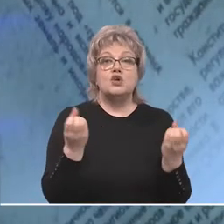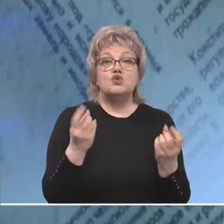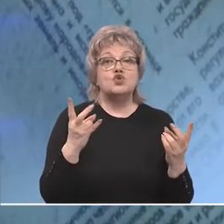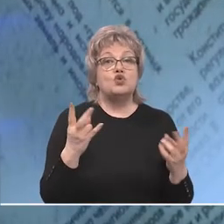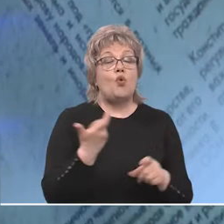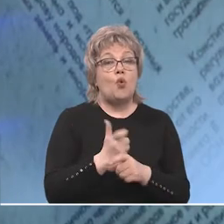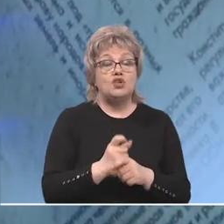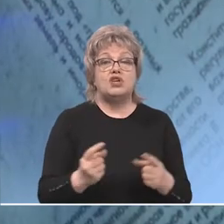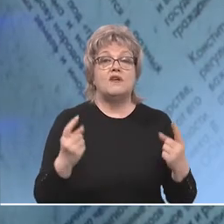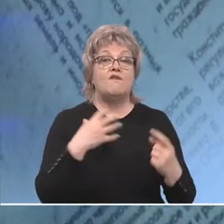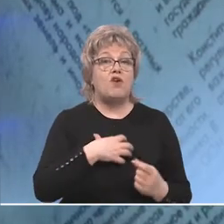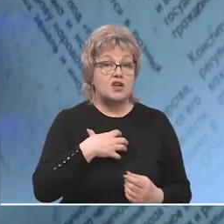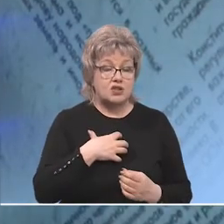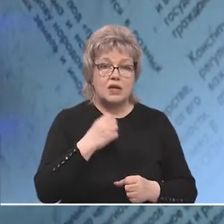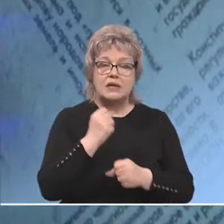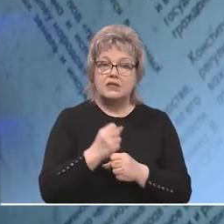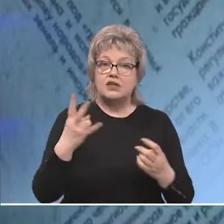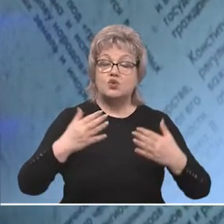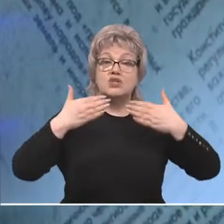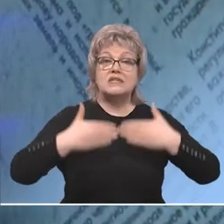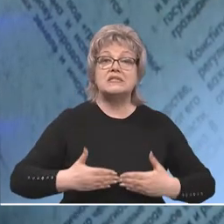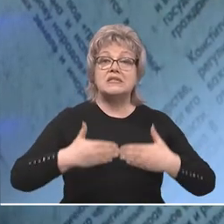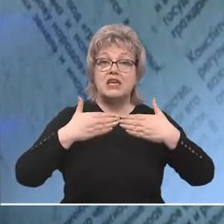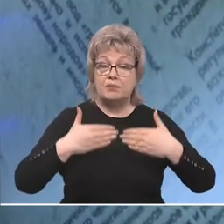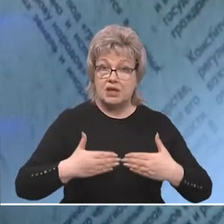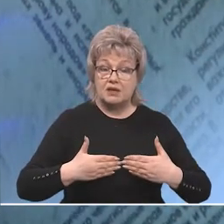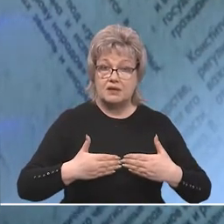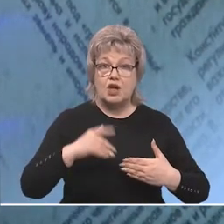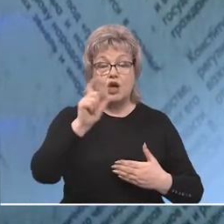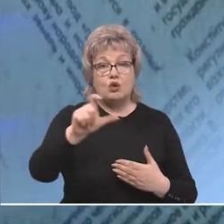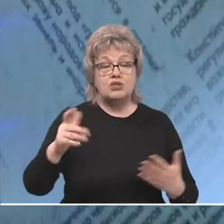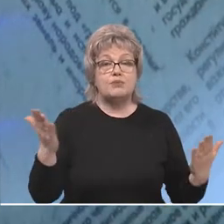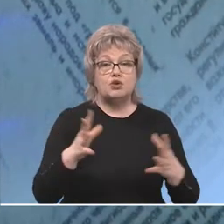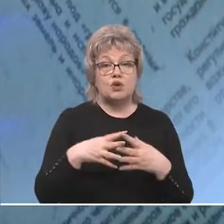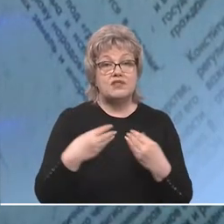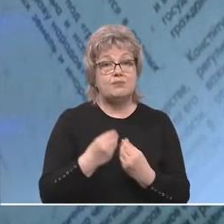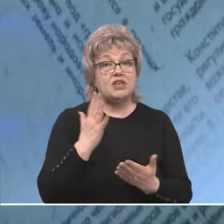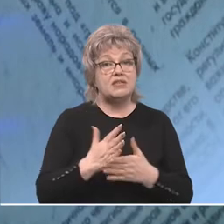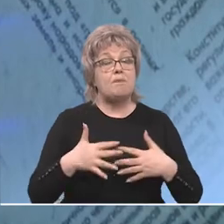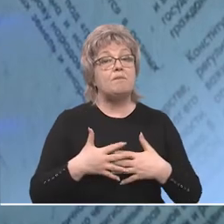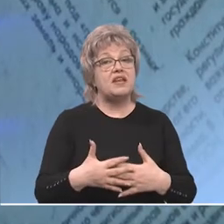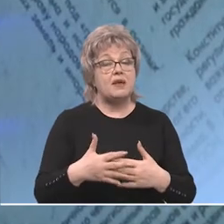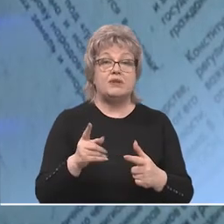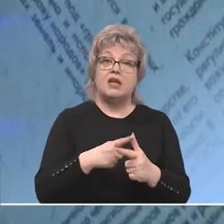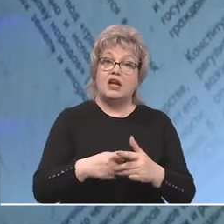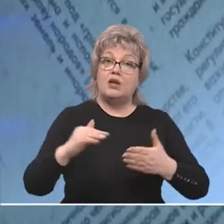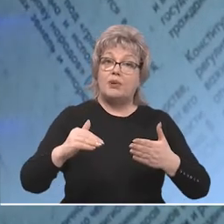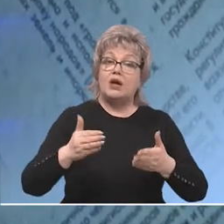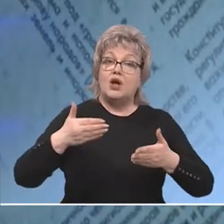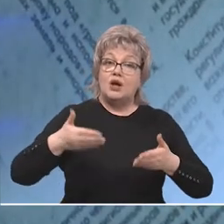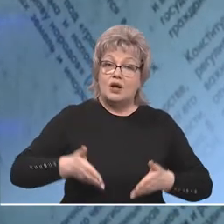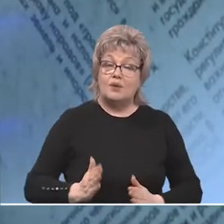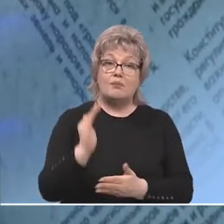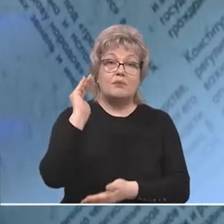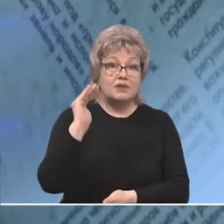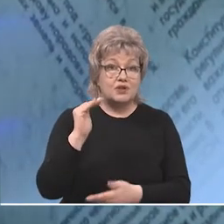очень важно, необходимо делать снимки людям, у которых в семье есть беременные либо новорожденные, чтобы их в